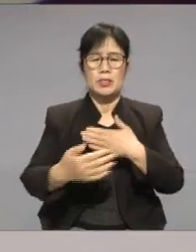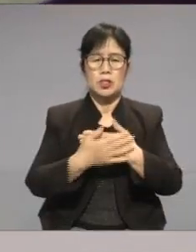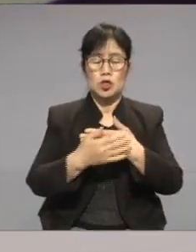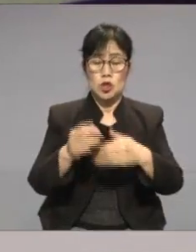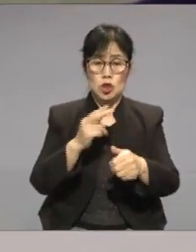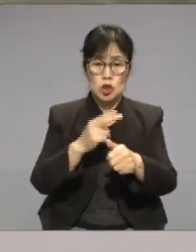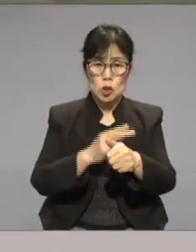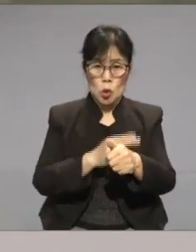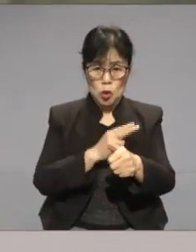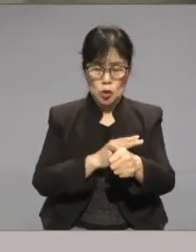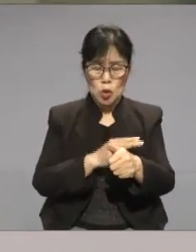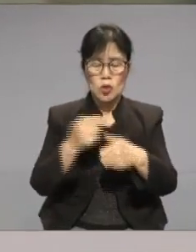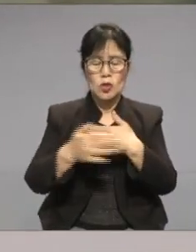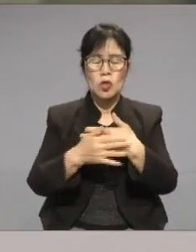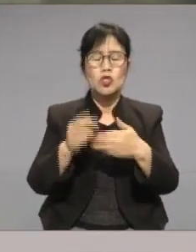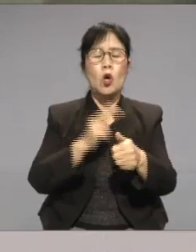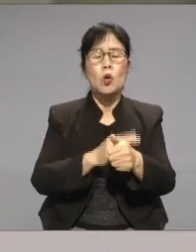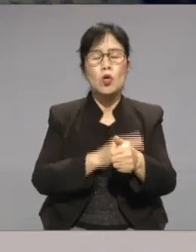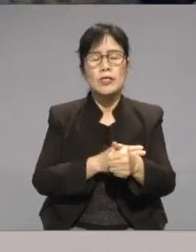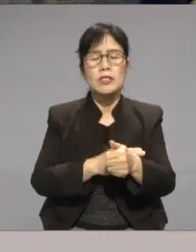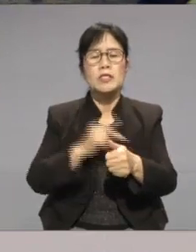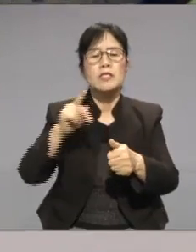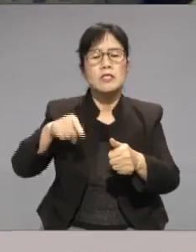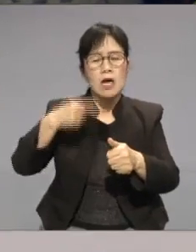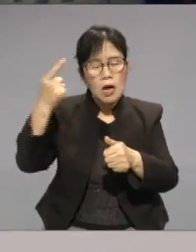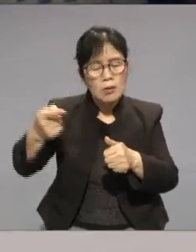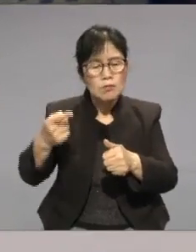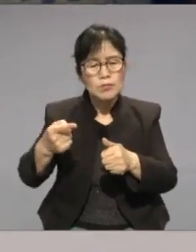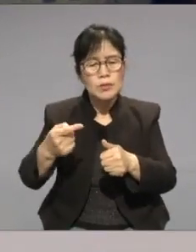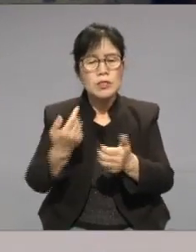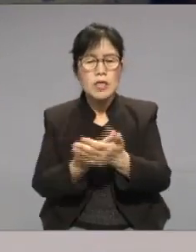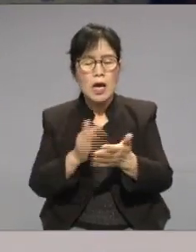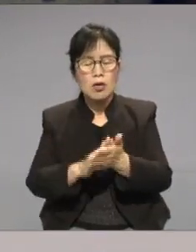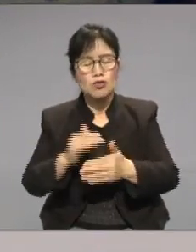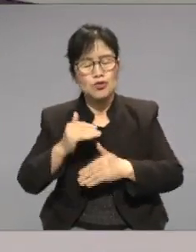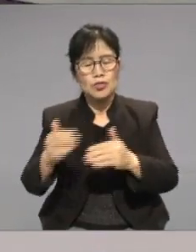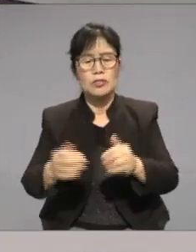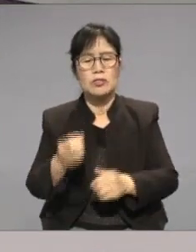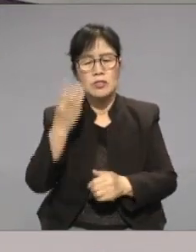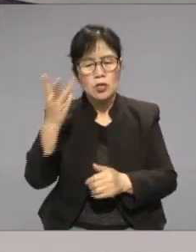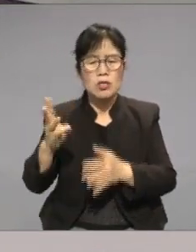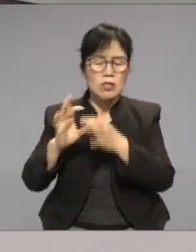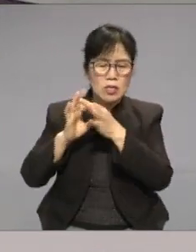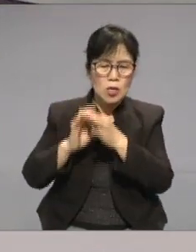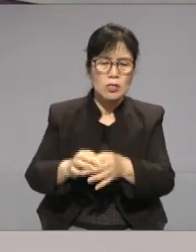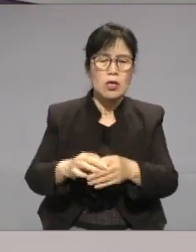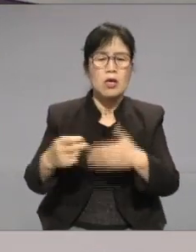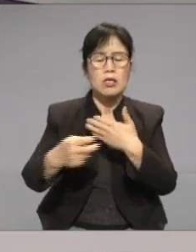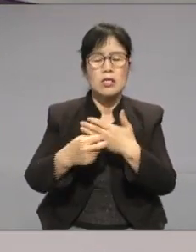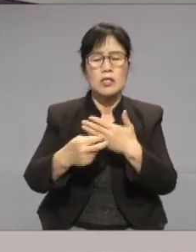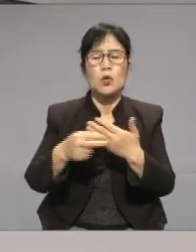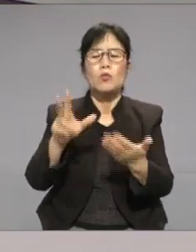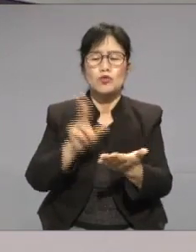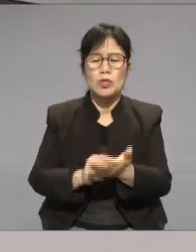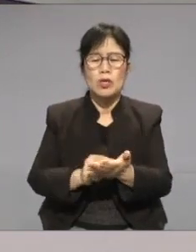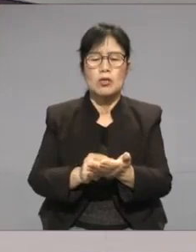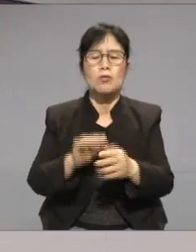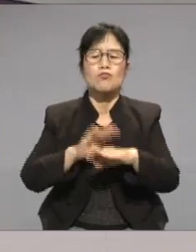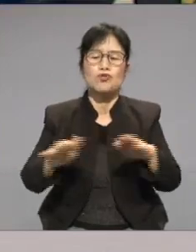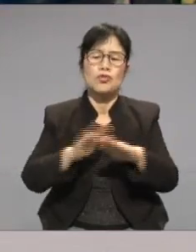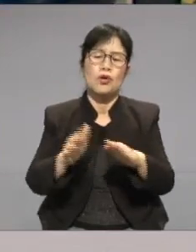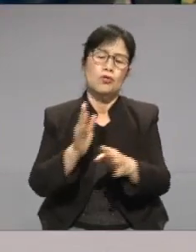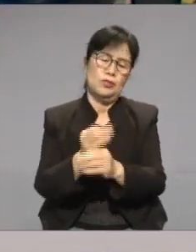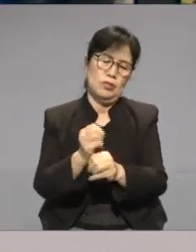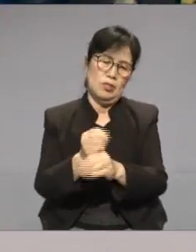변화를 비롯해 다음 의료개혁 추진에 나섰는데요. 석 달째 계속되는 의료 공백 사태는 언제쯤 풀릴까요? 백소민